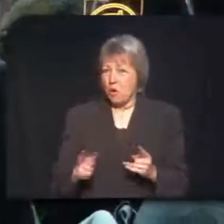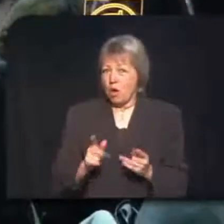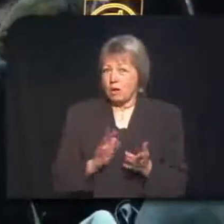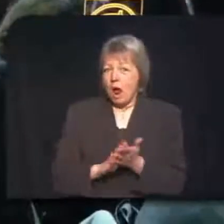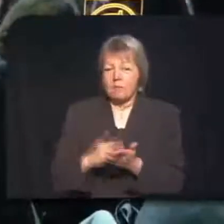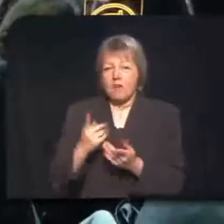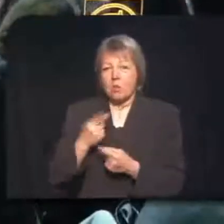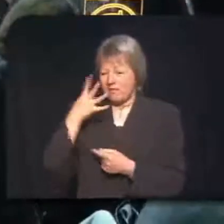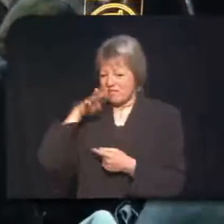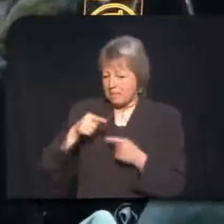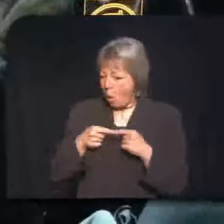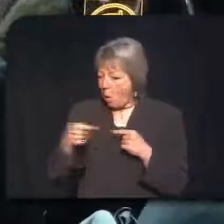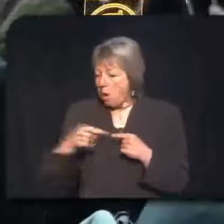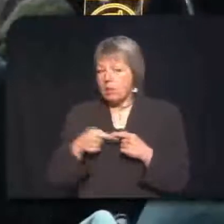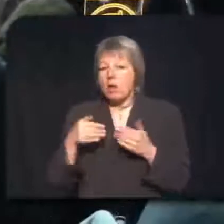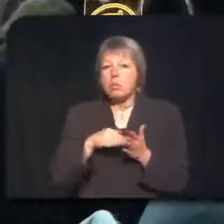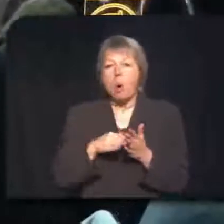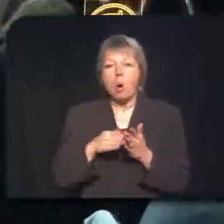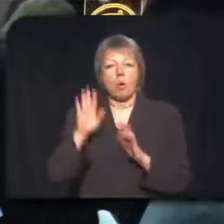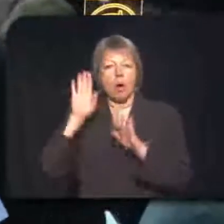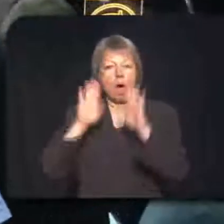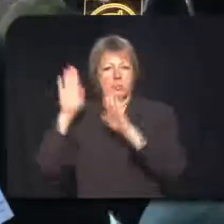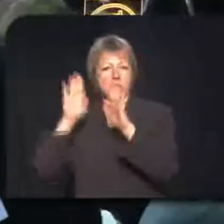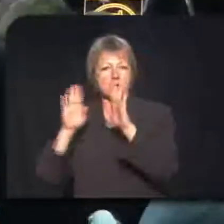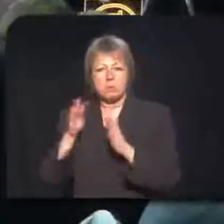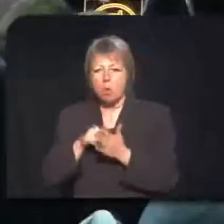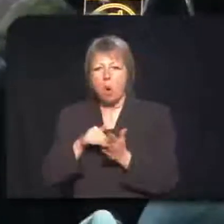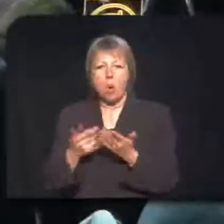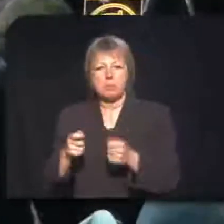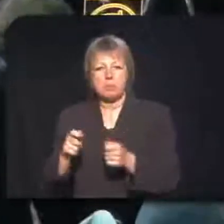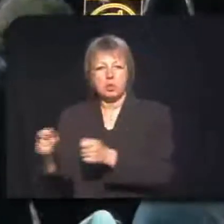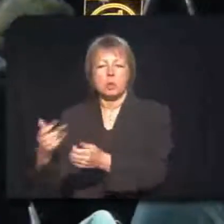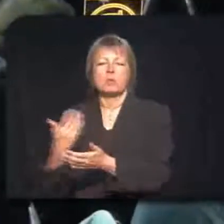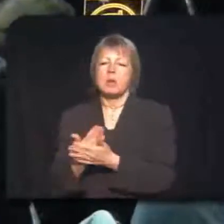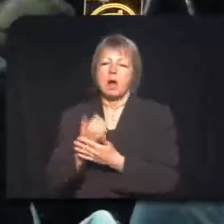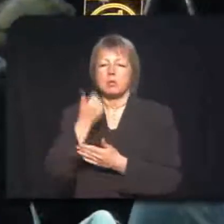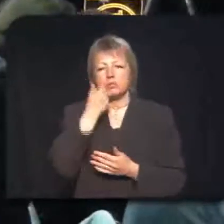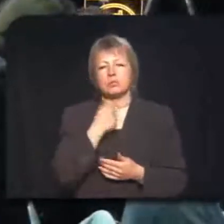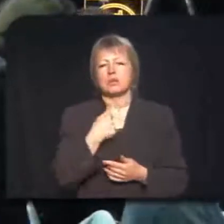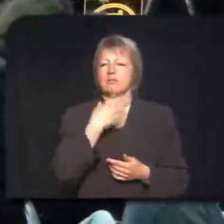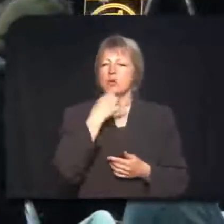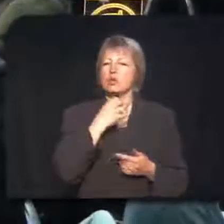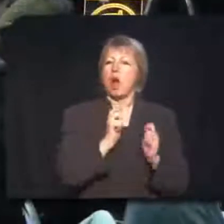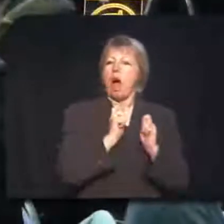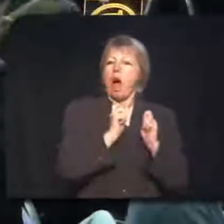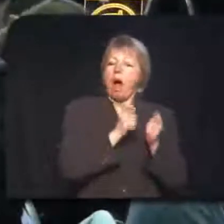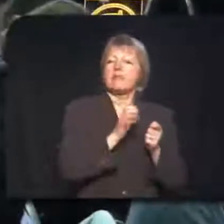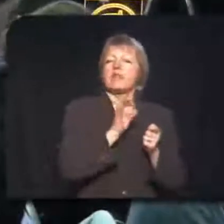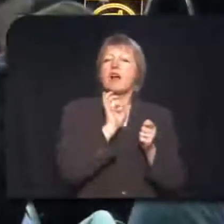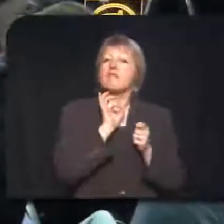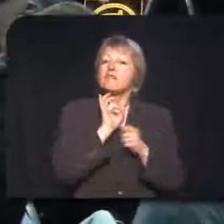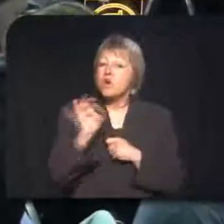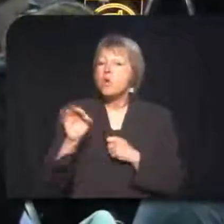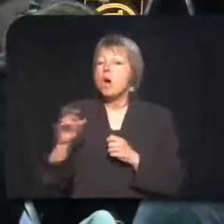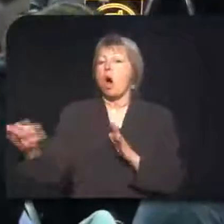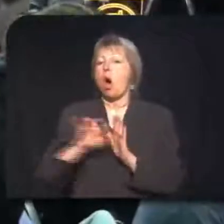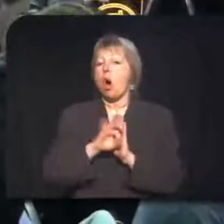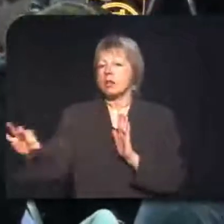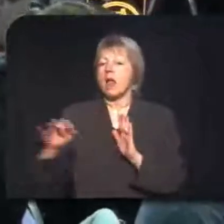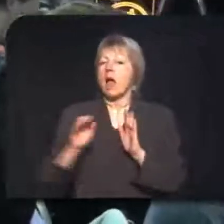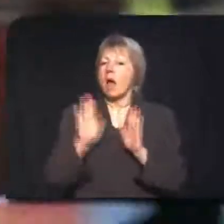Beschlüsse machen können deswegen werde ich dafür erstens dass wir einen Antrag annehmen der der Online Abstimmung einführt